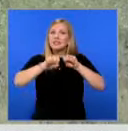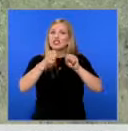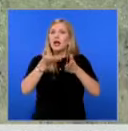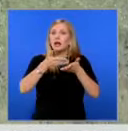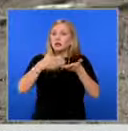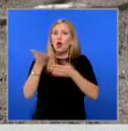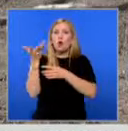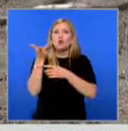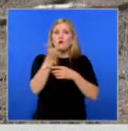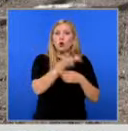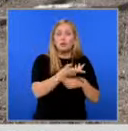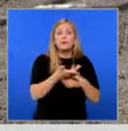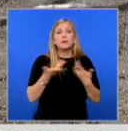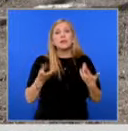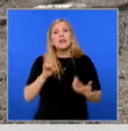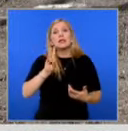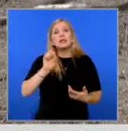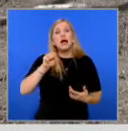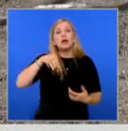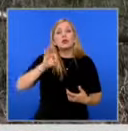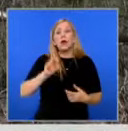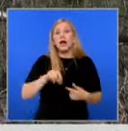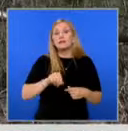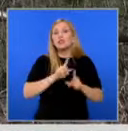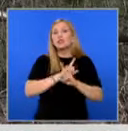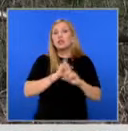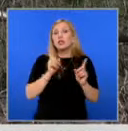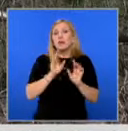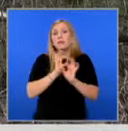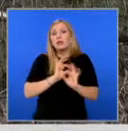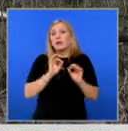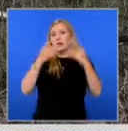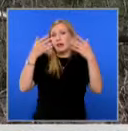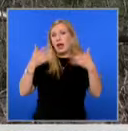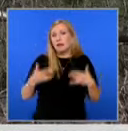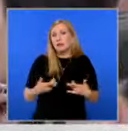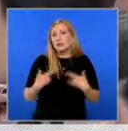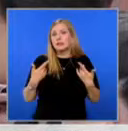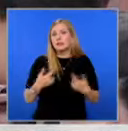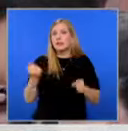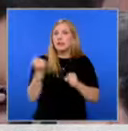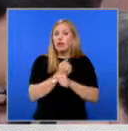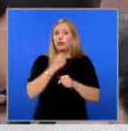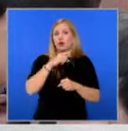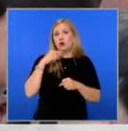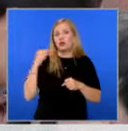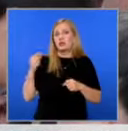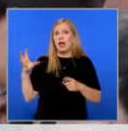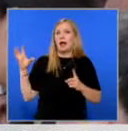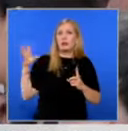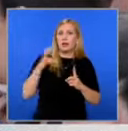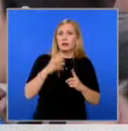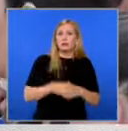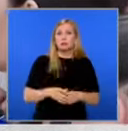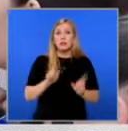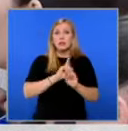използваните от русия нато заяви че няма никакви данни за преднамерена руска атака към съюзническа територия никой не